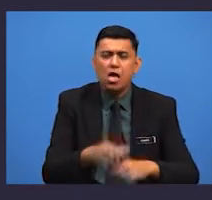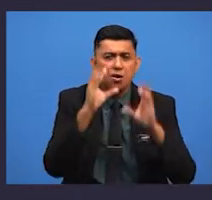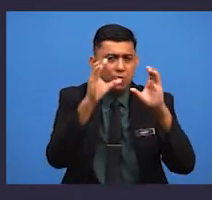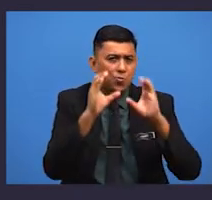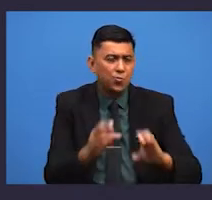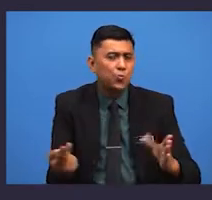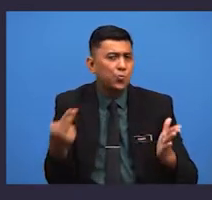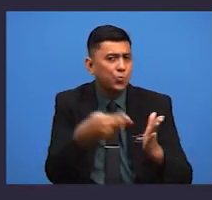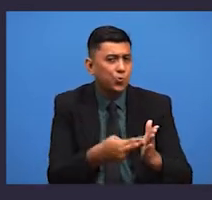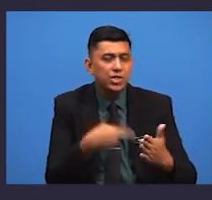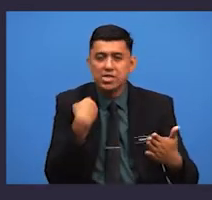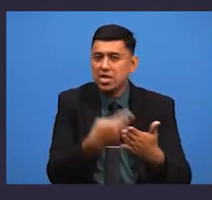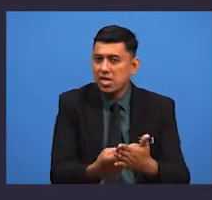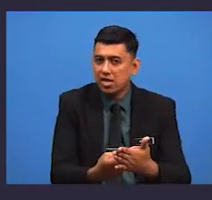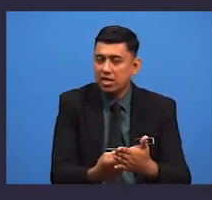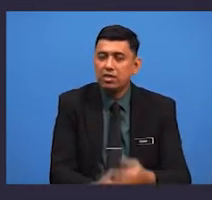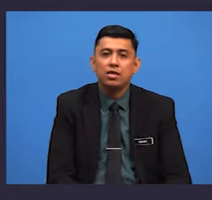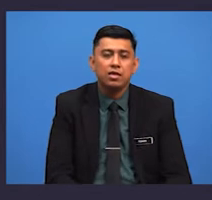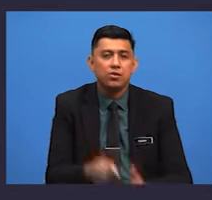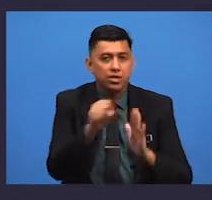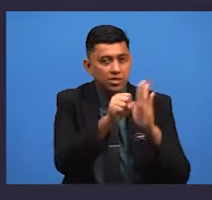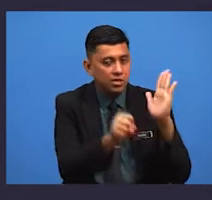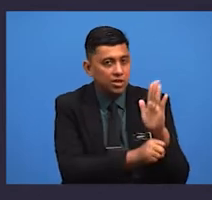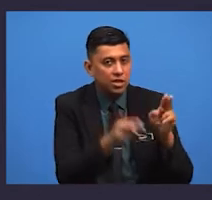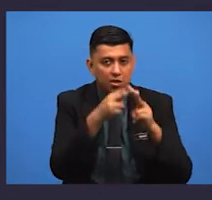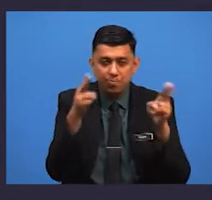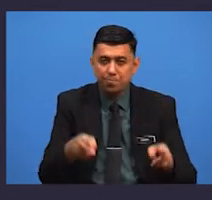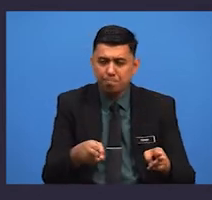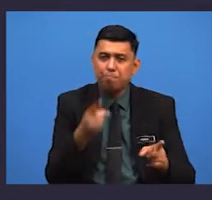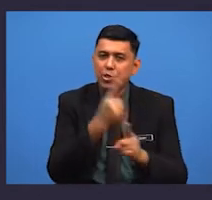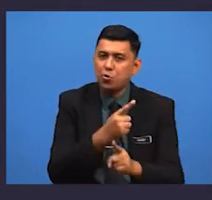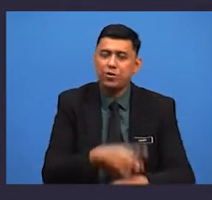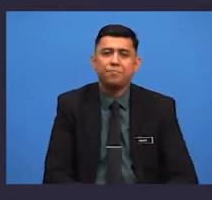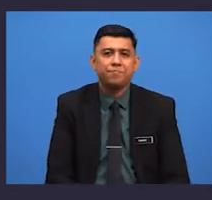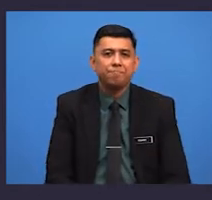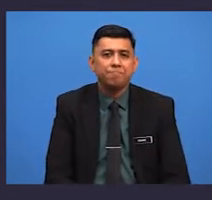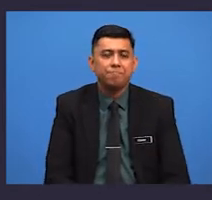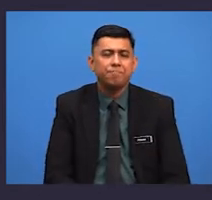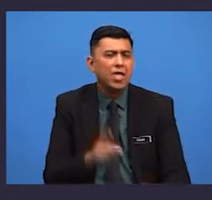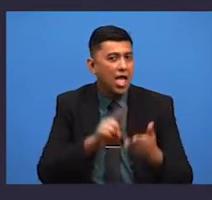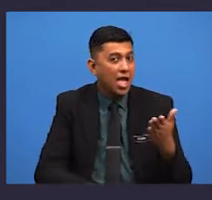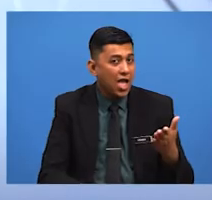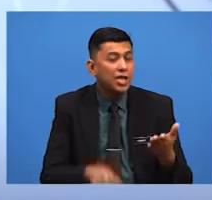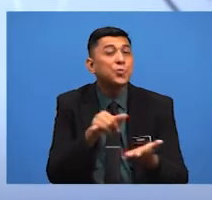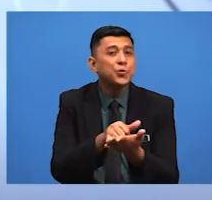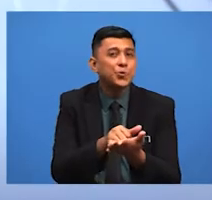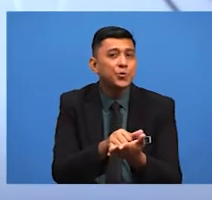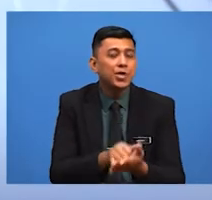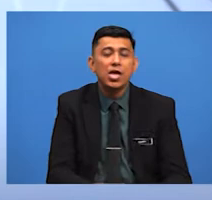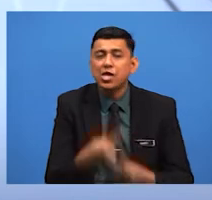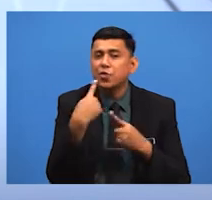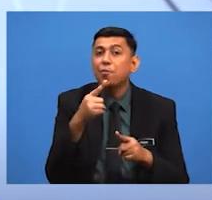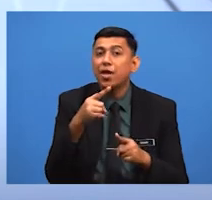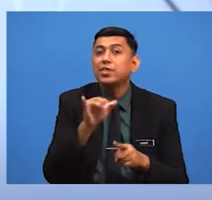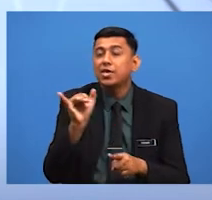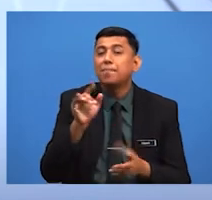langkah secara berulang sehingga syarat yang diuji adalah benar. Apakah